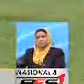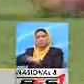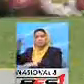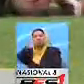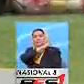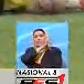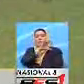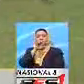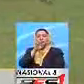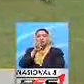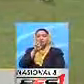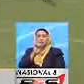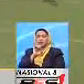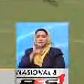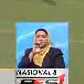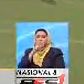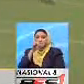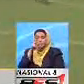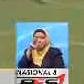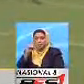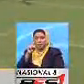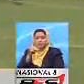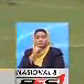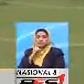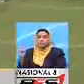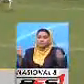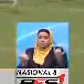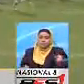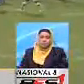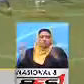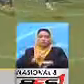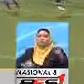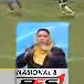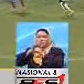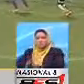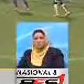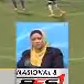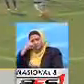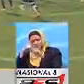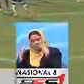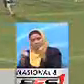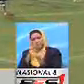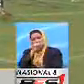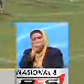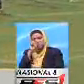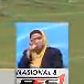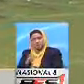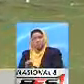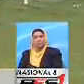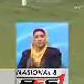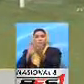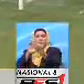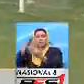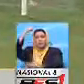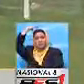jurulh ketika ini tiada tekanan buat pasukan untuk hadapi Selangor malah dilihat kesempatan terbaik untuk pasukan itu melangkah ke perat